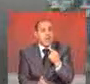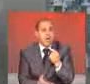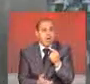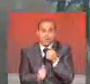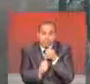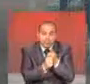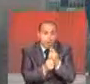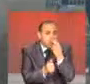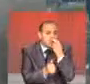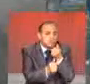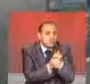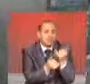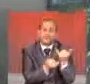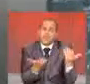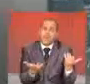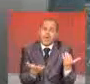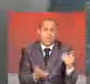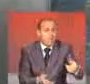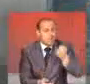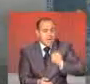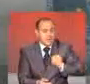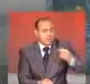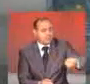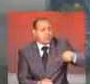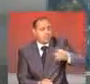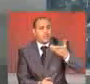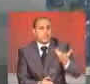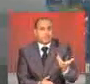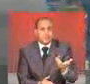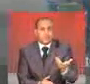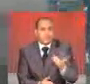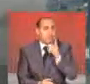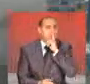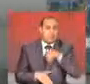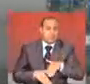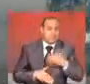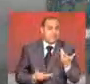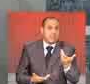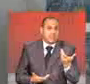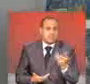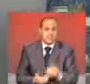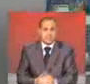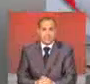ملاحقة رجال الشرطة الضالعين في مقتل مايكل براون وإيريك غارنر.